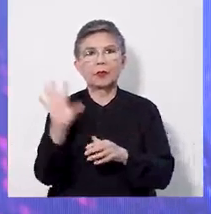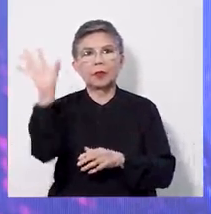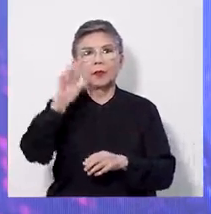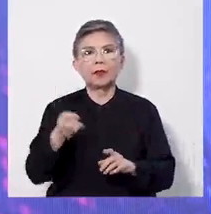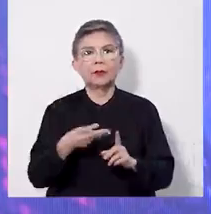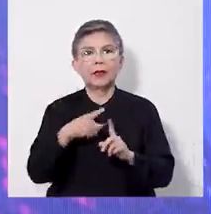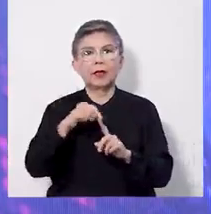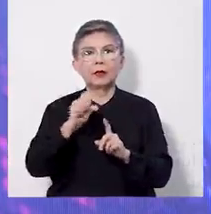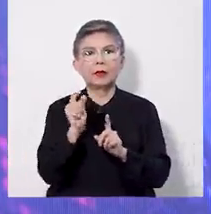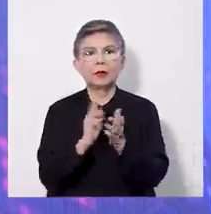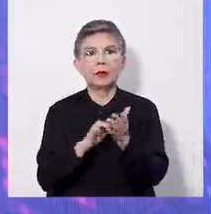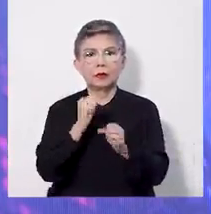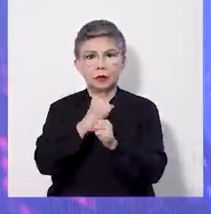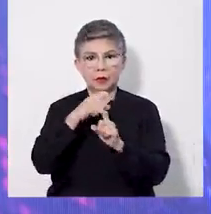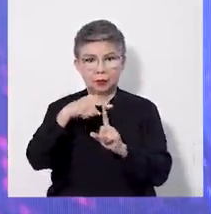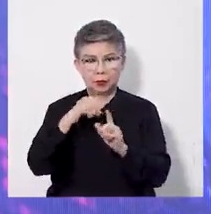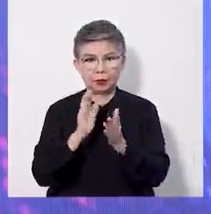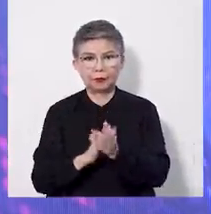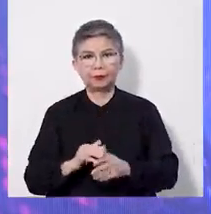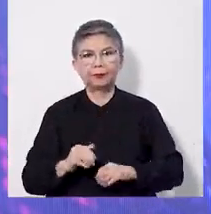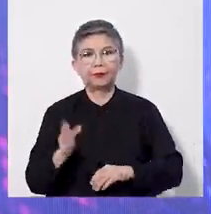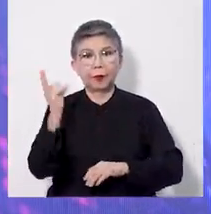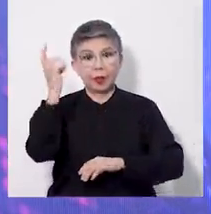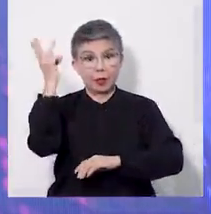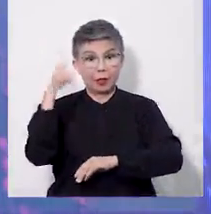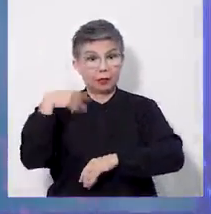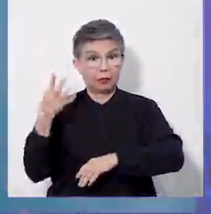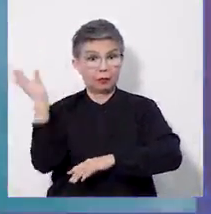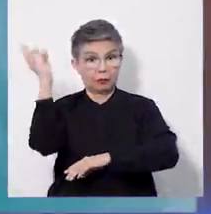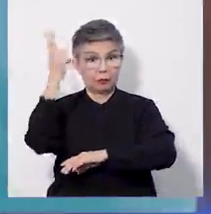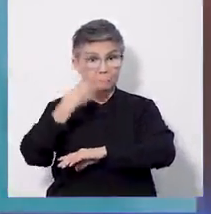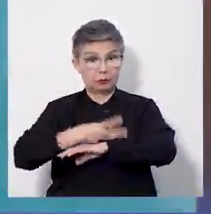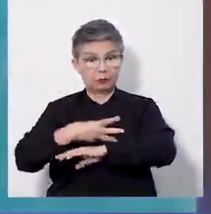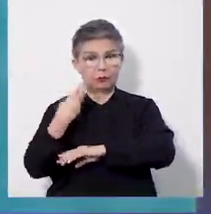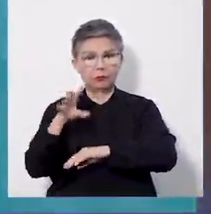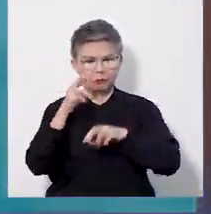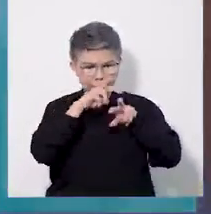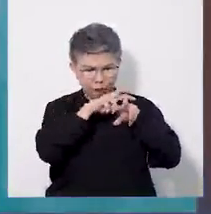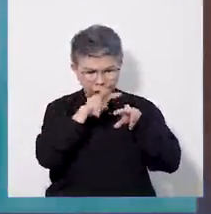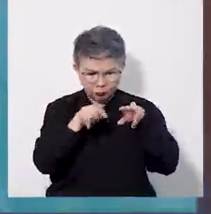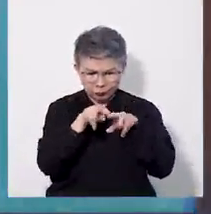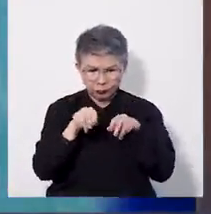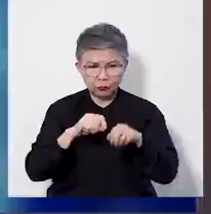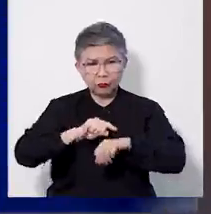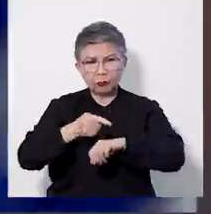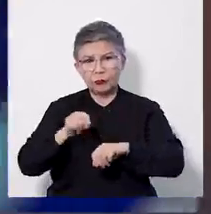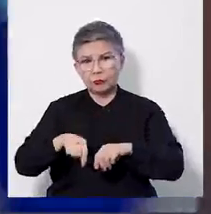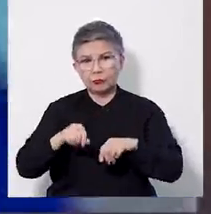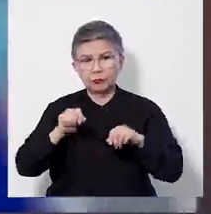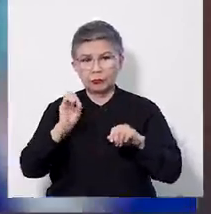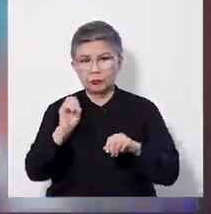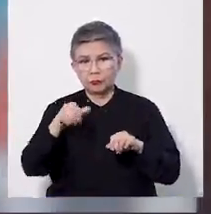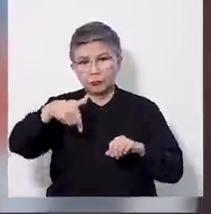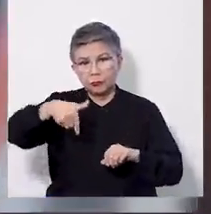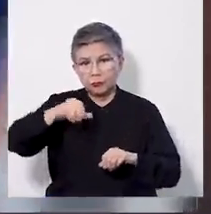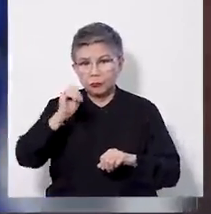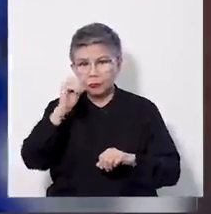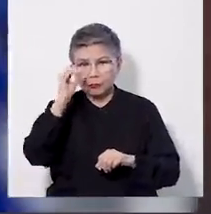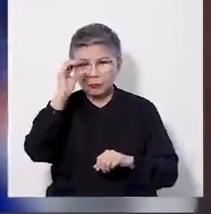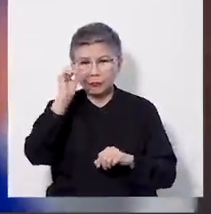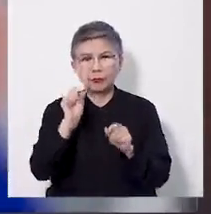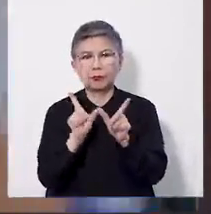Belitung Timur Pada hari ketiga ini pencarian dilakukan mulai pukul 07.00